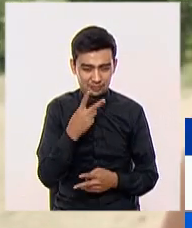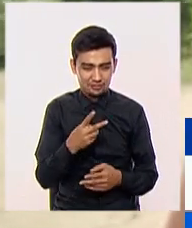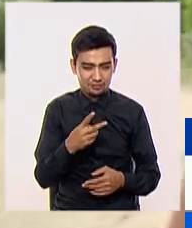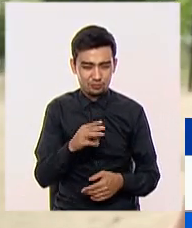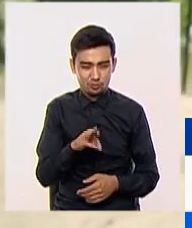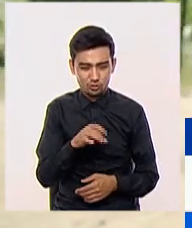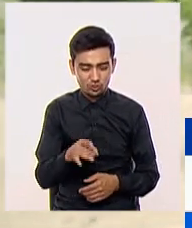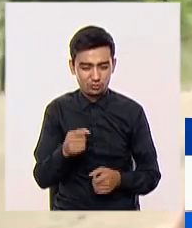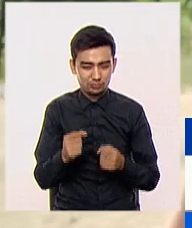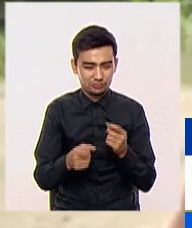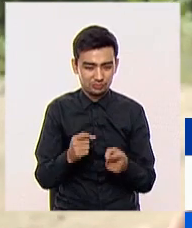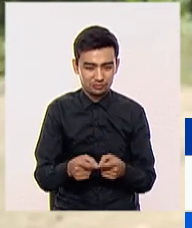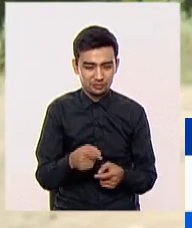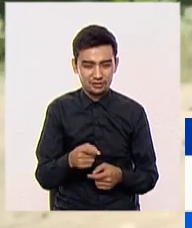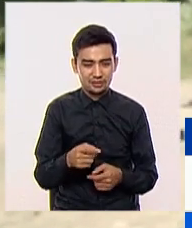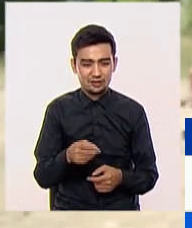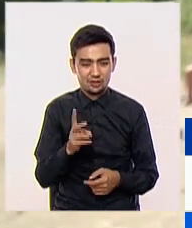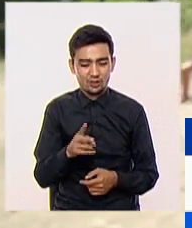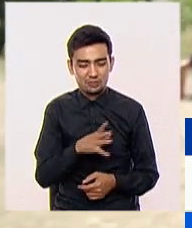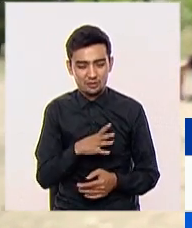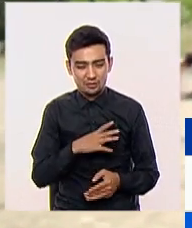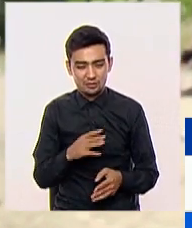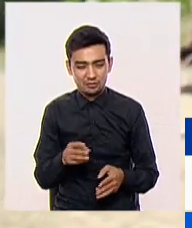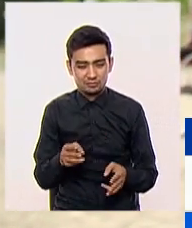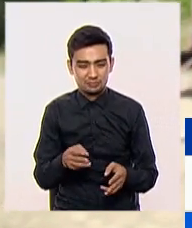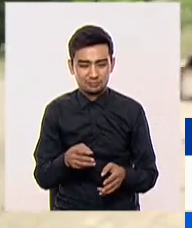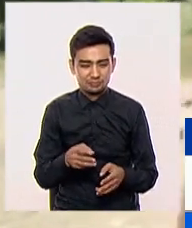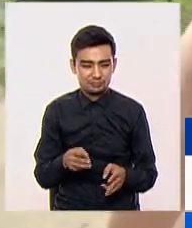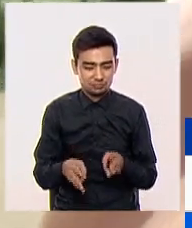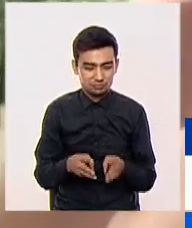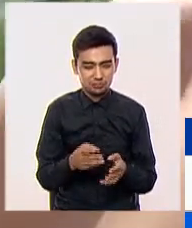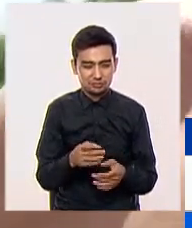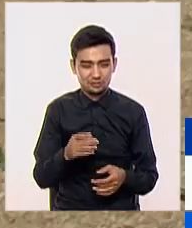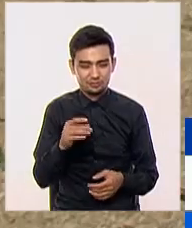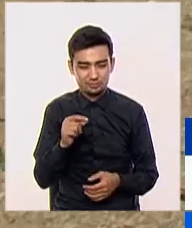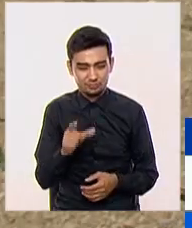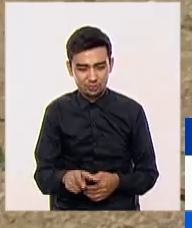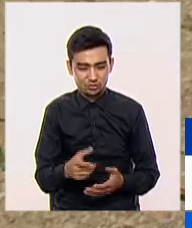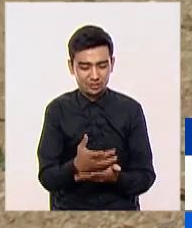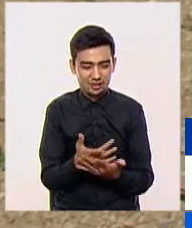это мусор, костры здесь жгли, всякие банки валяются.